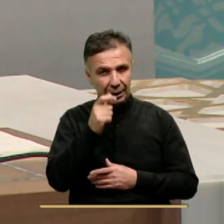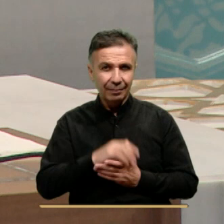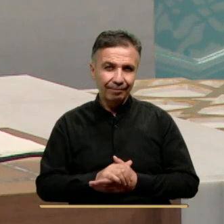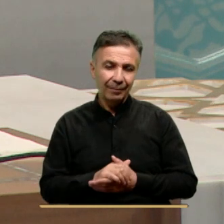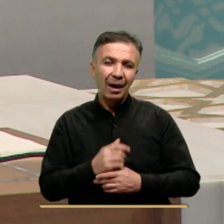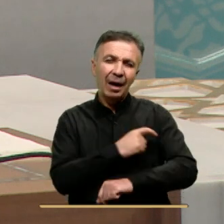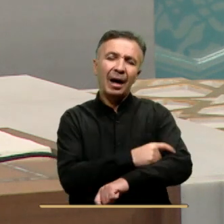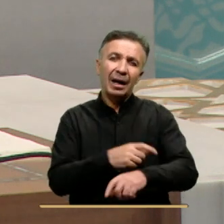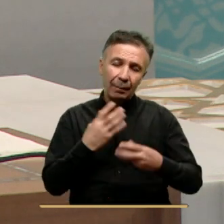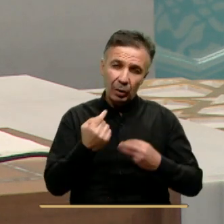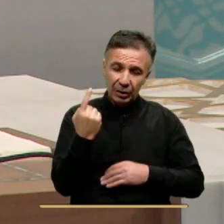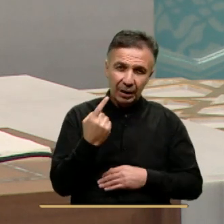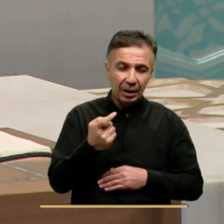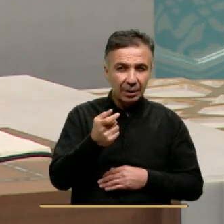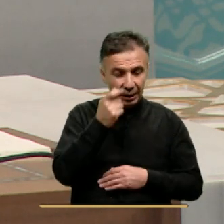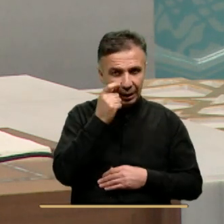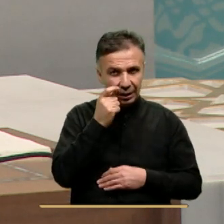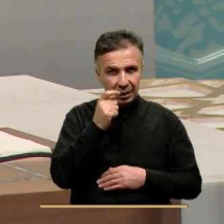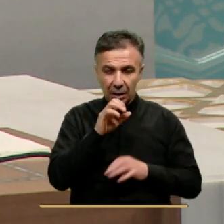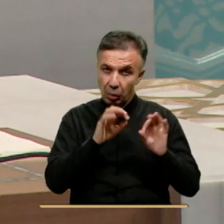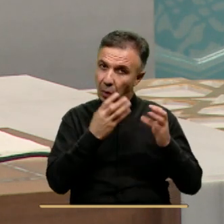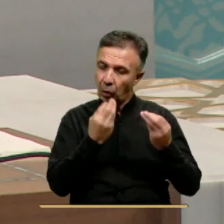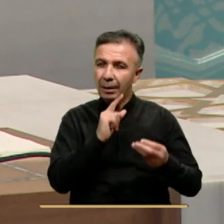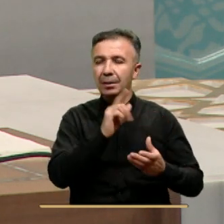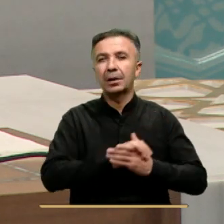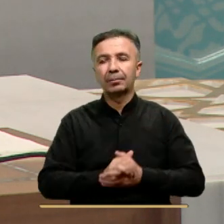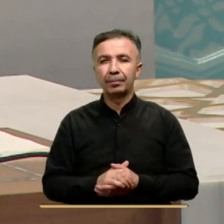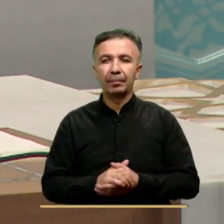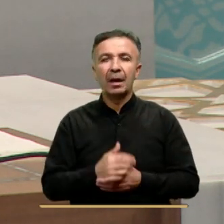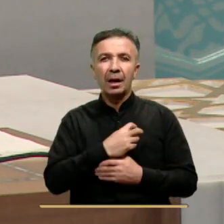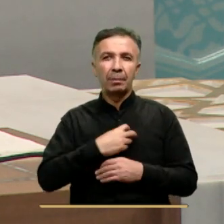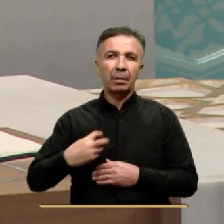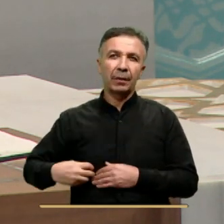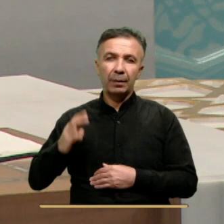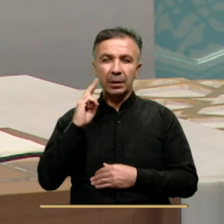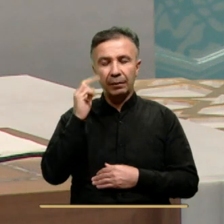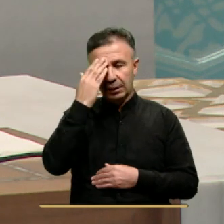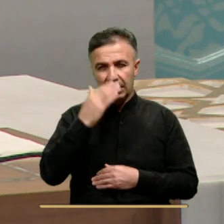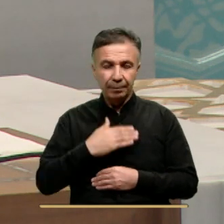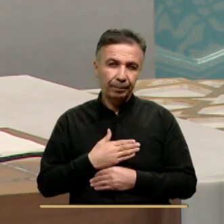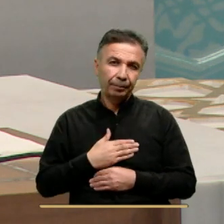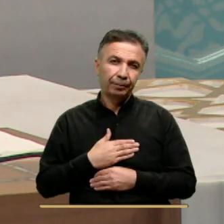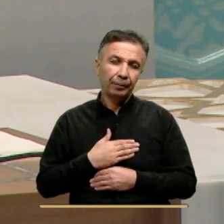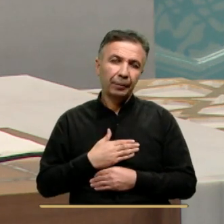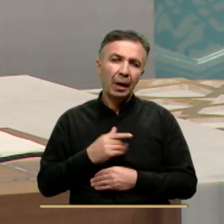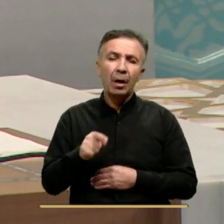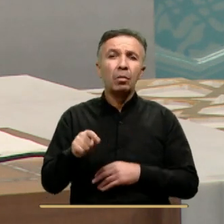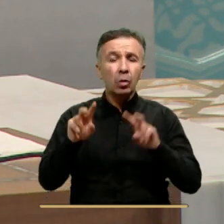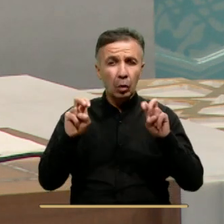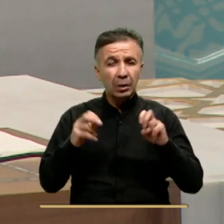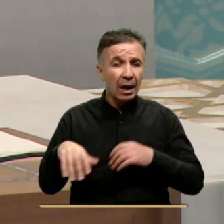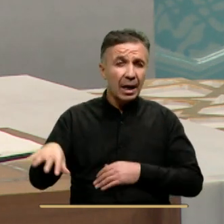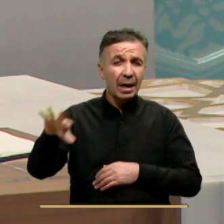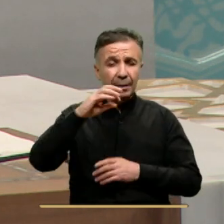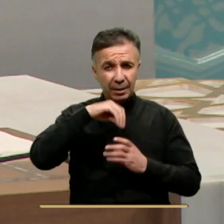haramlara karşı hassasiyet böyle olmalı Değerli Müminler Efendimiz aleyhissalatu vesselam bu manada hepimiz